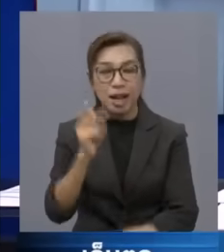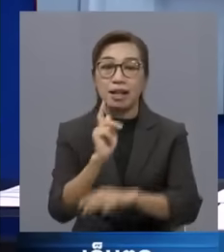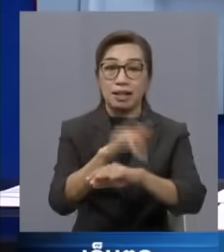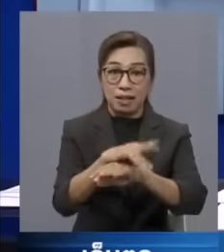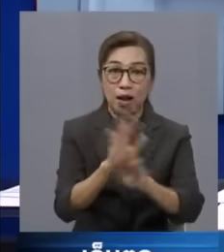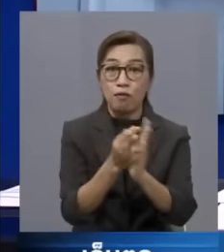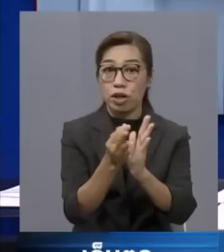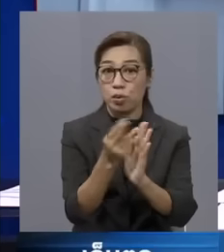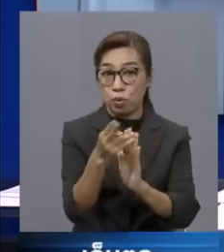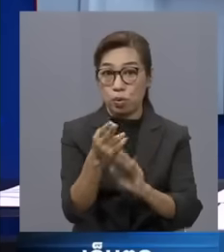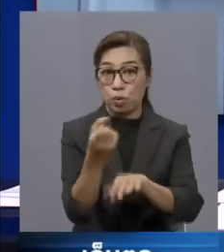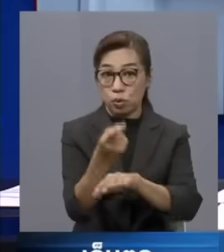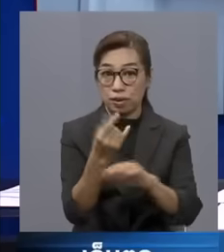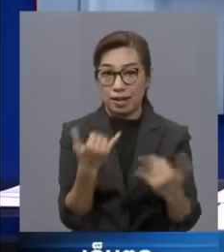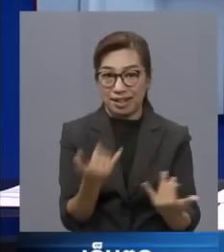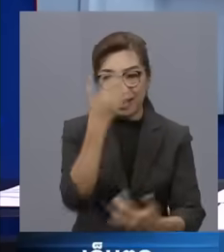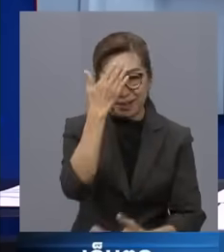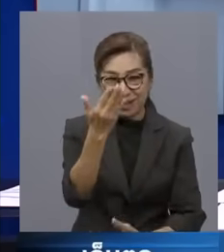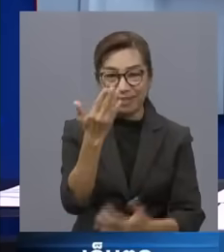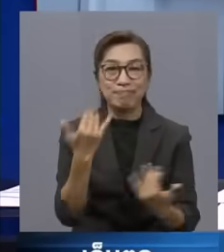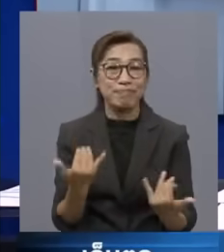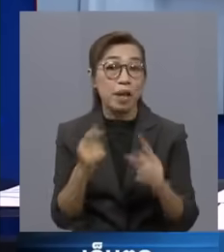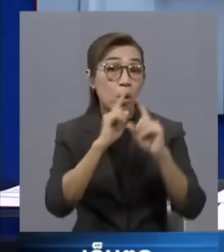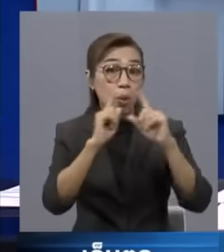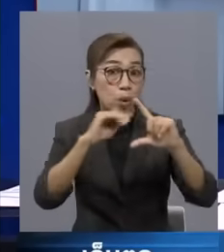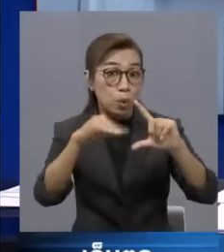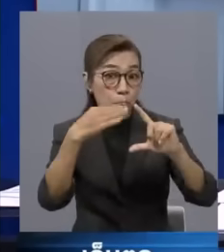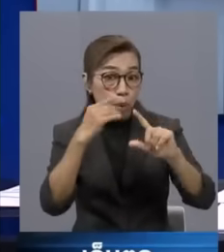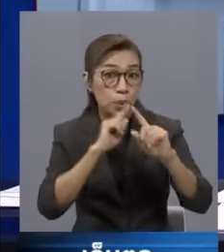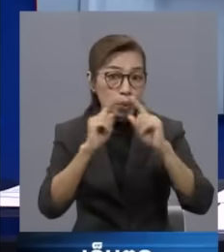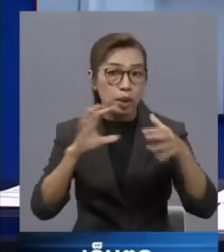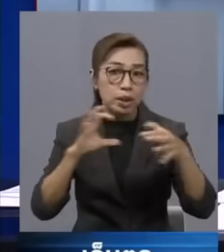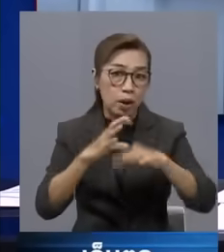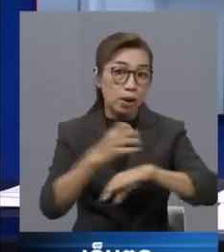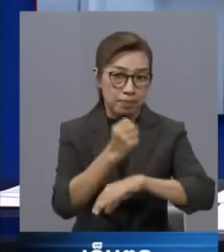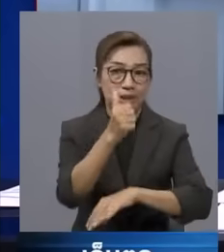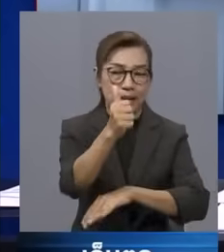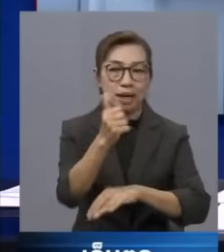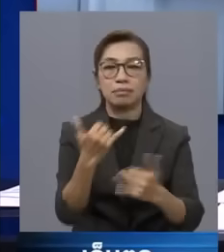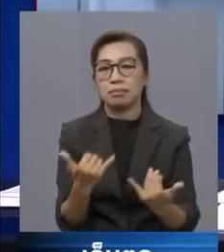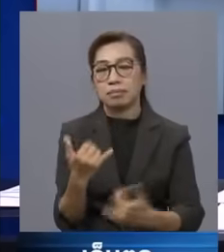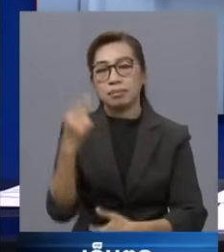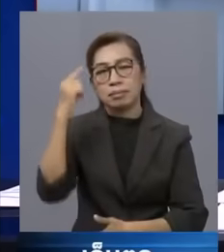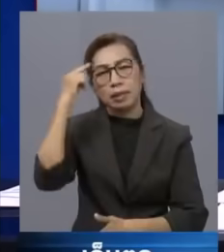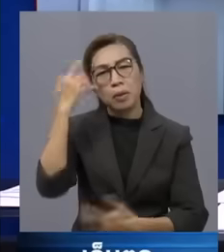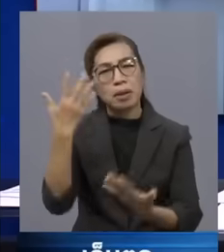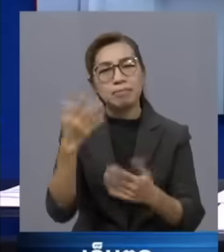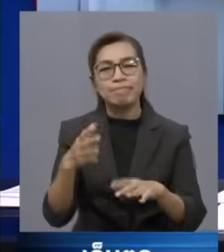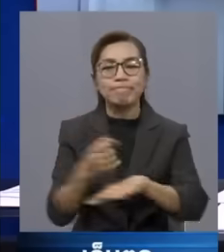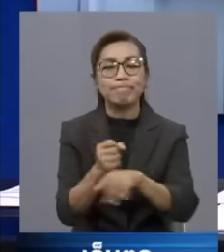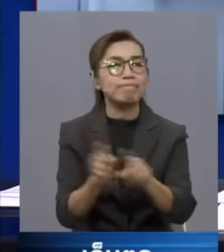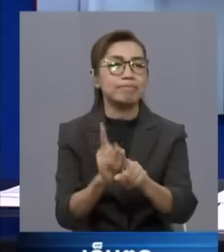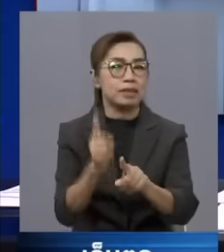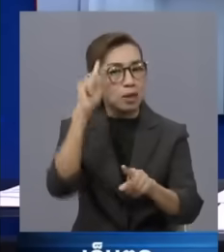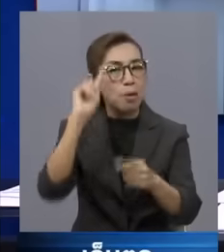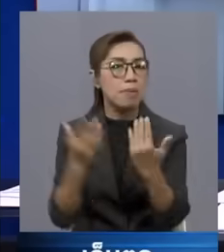เนชั่นไลฟ์ที่ถ่ายทอดสดอยู่ณขณะนี้นะครับทักทายมาพูดคุยประเด็นทางด้านการเมืองกันนะครับคงจะไม่มีอะไรเปลี่ยนแปลงนะครับ